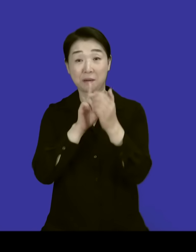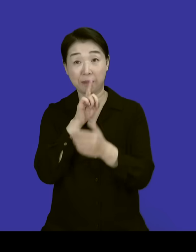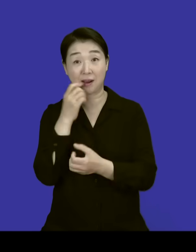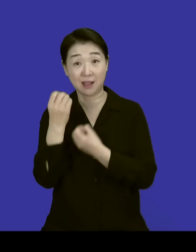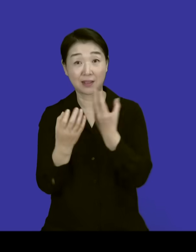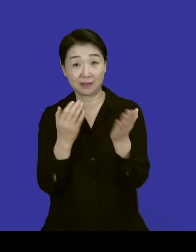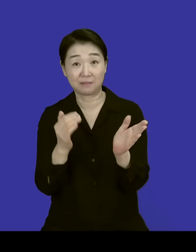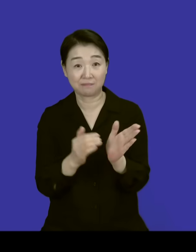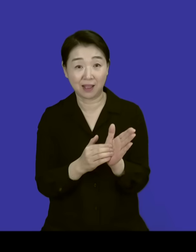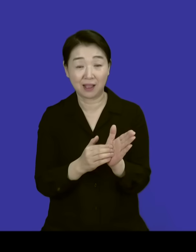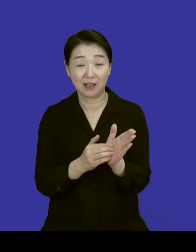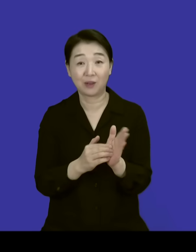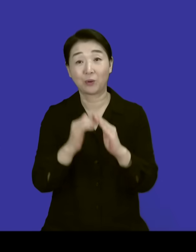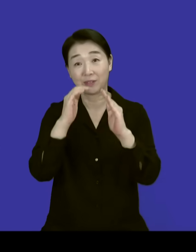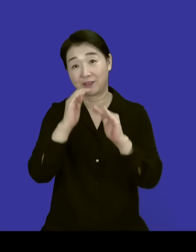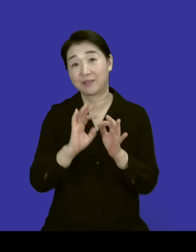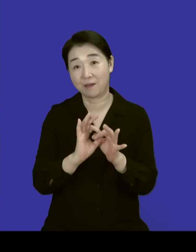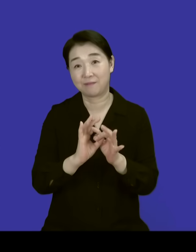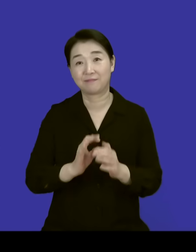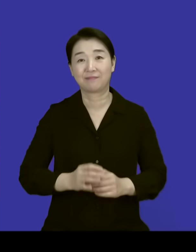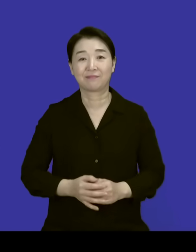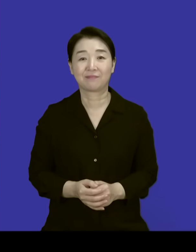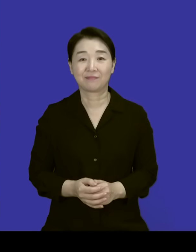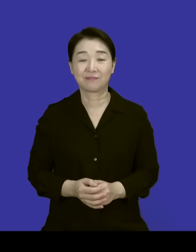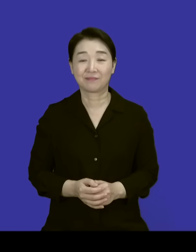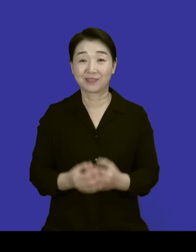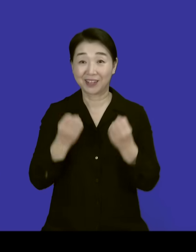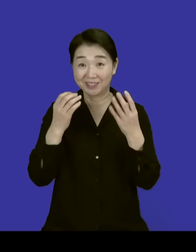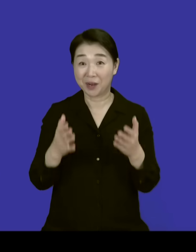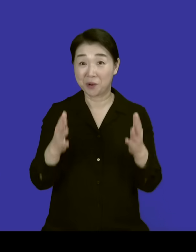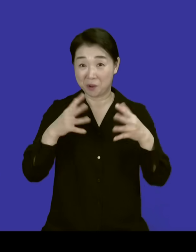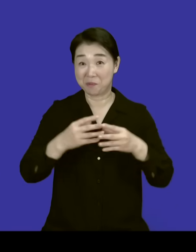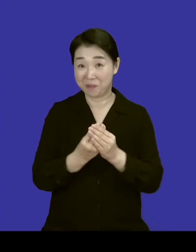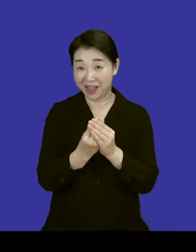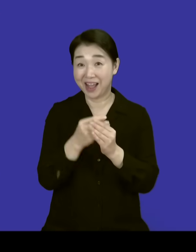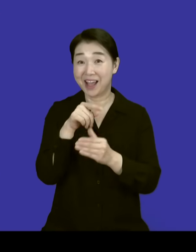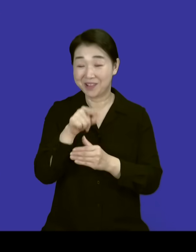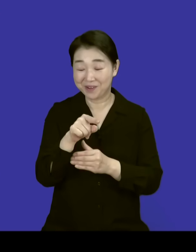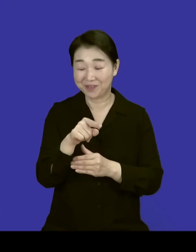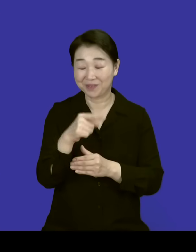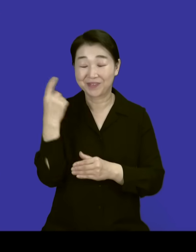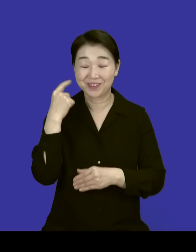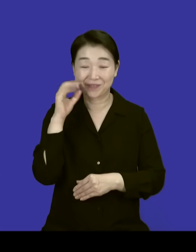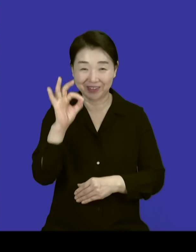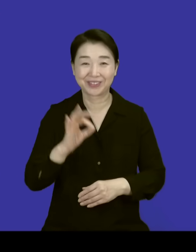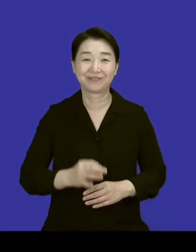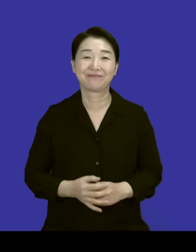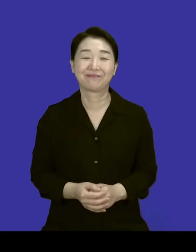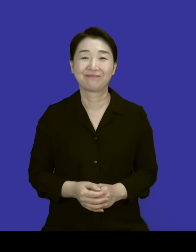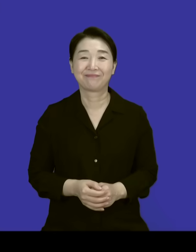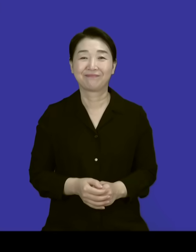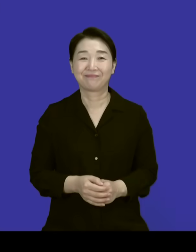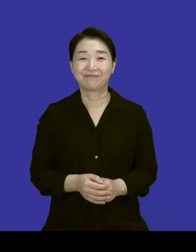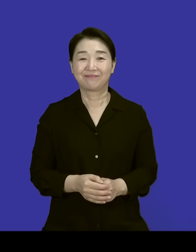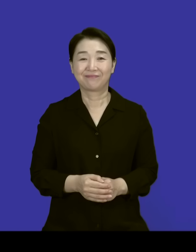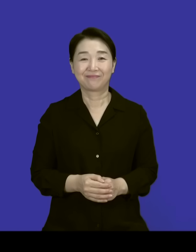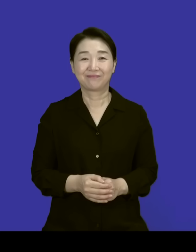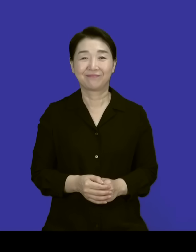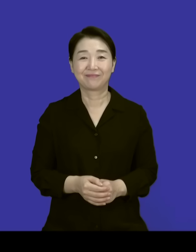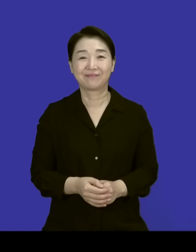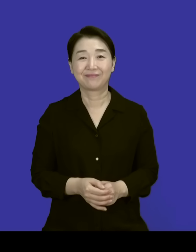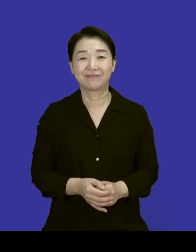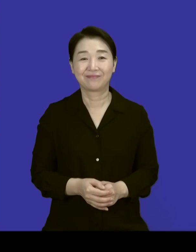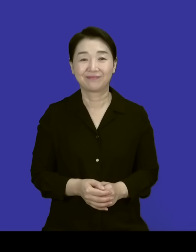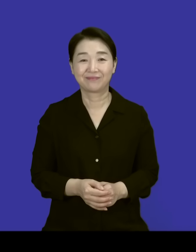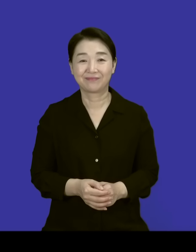해주셔서 오늘 그런 이야기를 좀 나눠보겠습니다. 그 신사옥 얘기도 좀 들어보고요. 아, 네. 그게 제일 궁금하다. 예. 아 근데